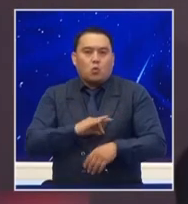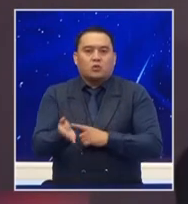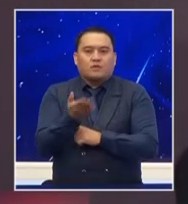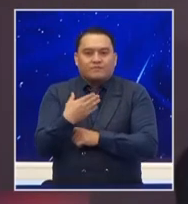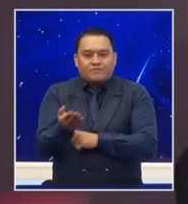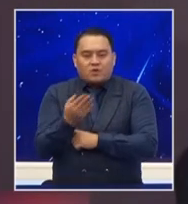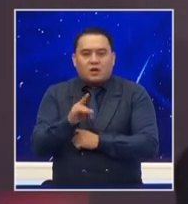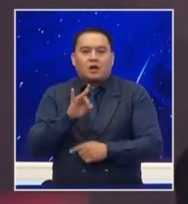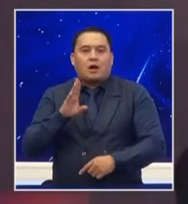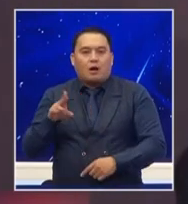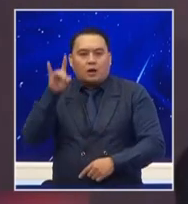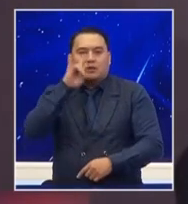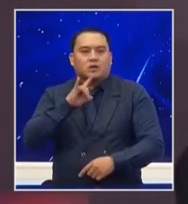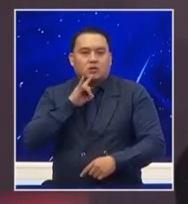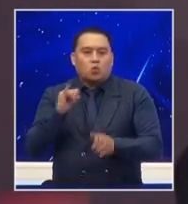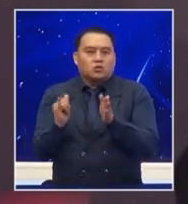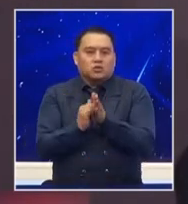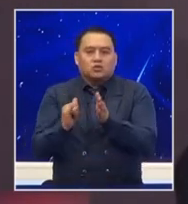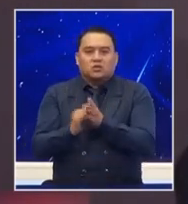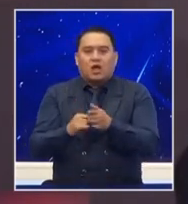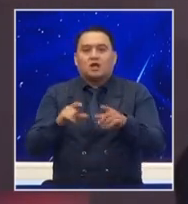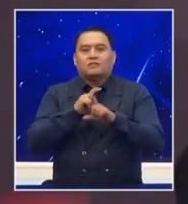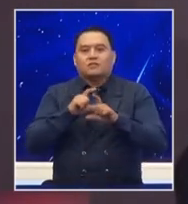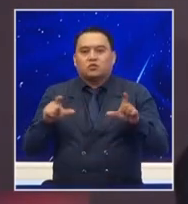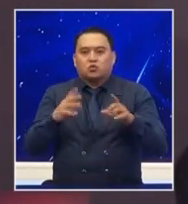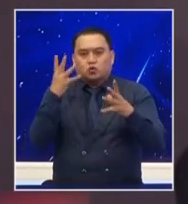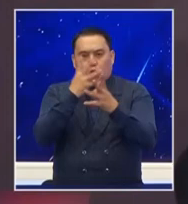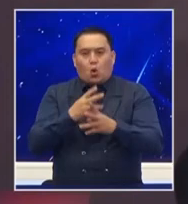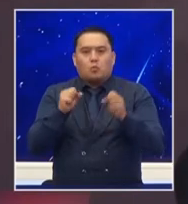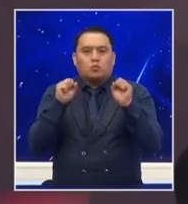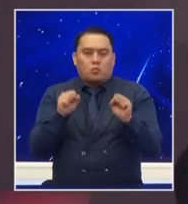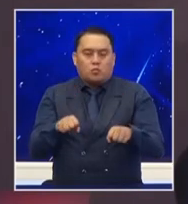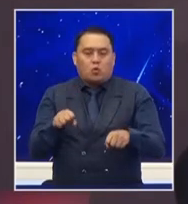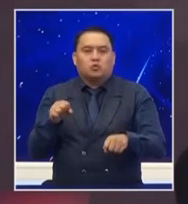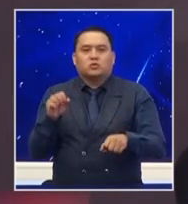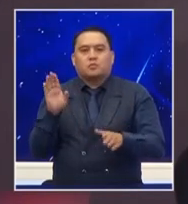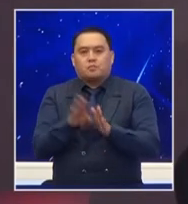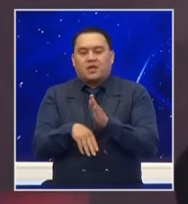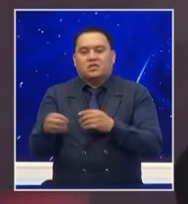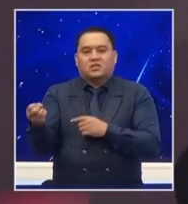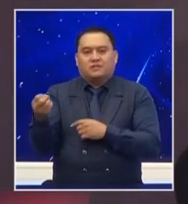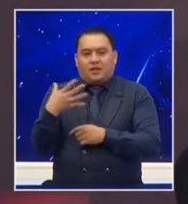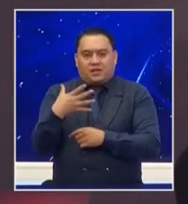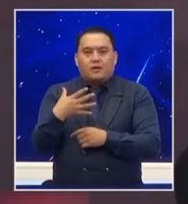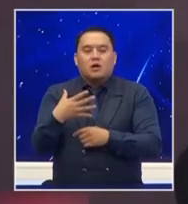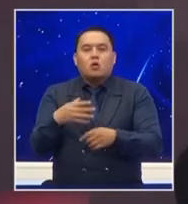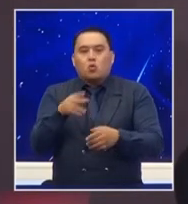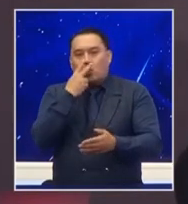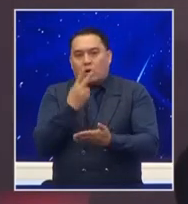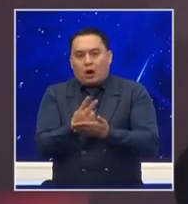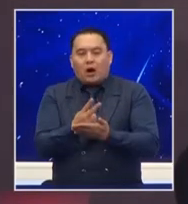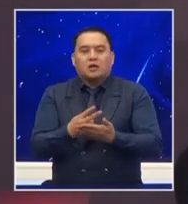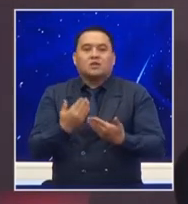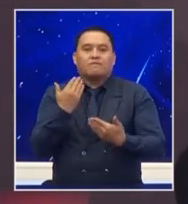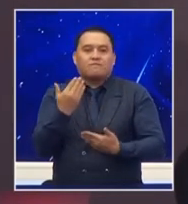государственный флаг Республики Казахстан, устанавливаемый в здании, в темное время суток без применения световых приборов. В целом, указанные выше